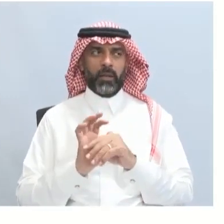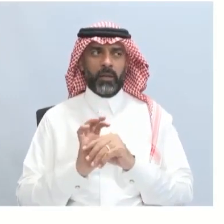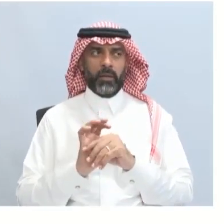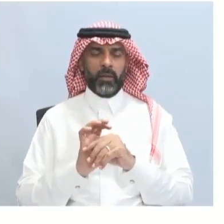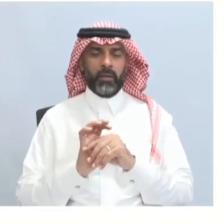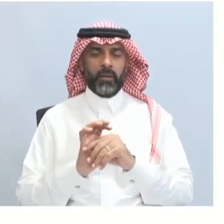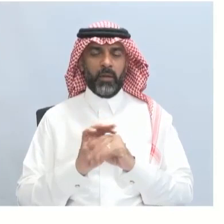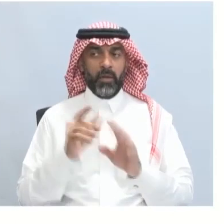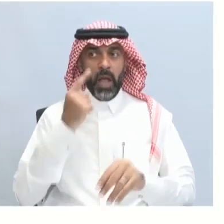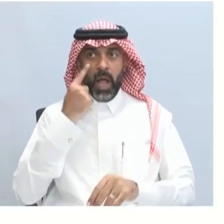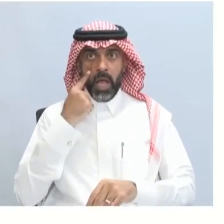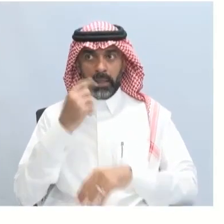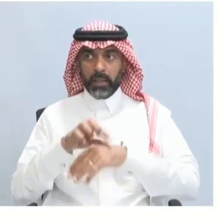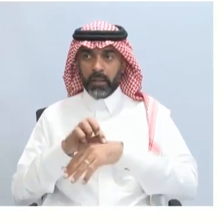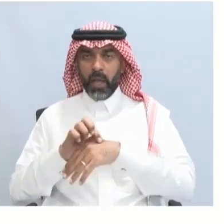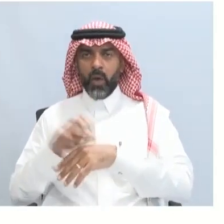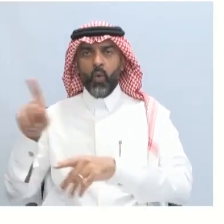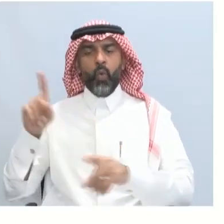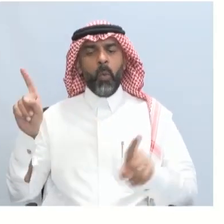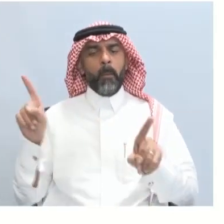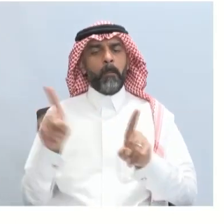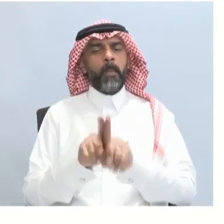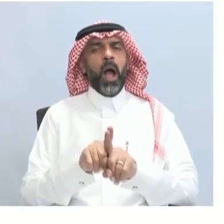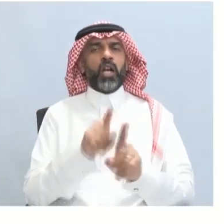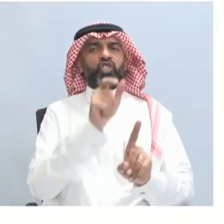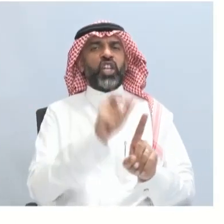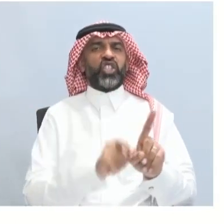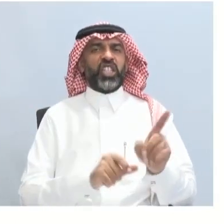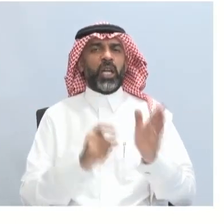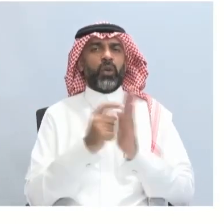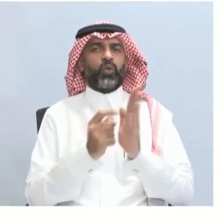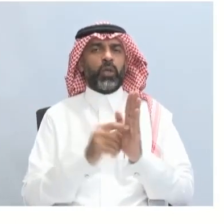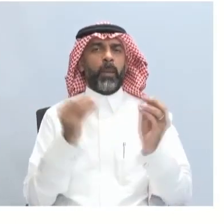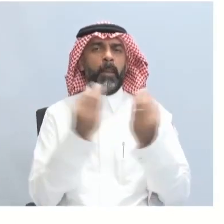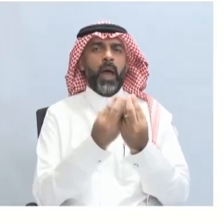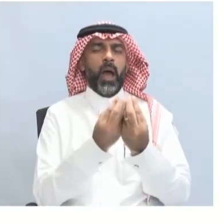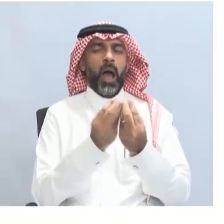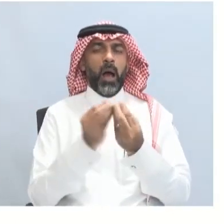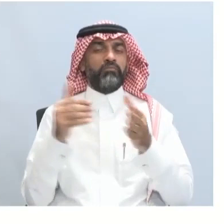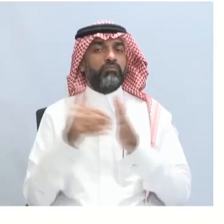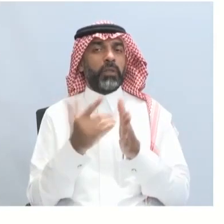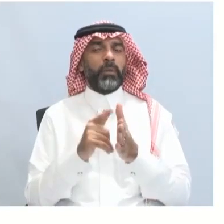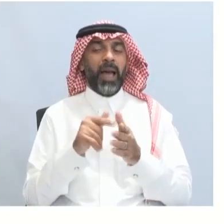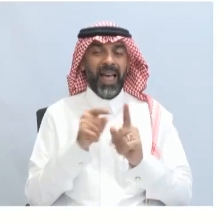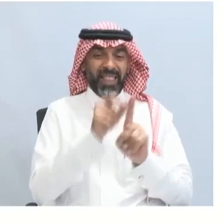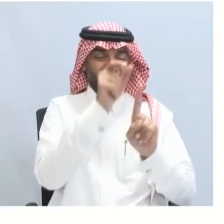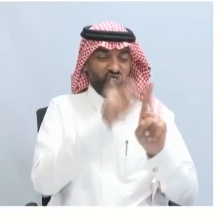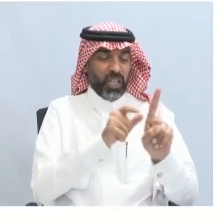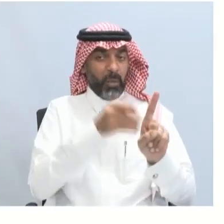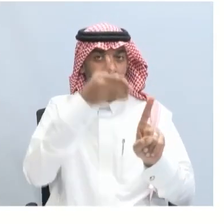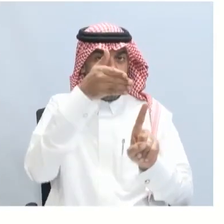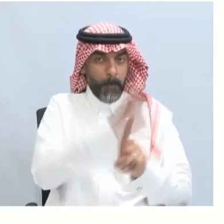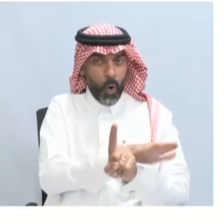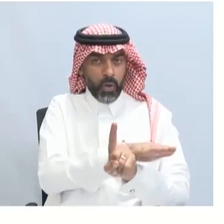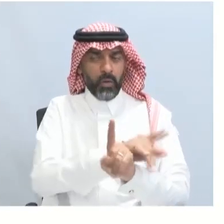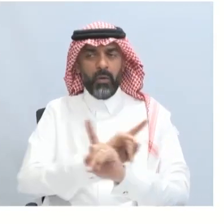تنتهي الشخصيه القانونيه الطبيعيه تنتهي بموته حيث تنص الفقره الاولى من الماده الثالثه من نظام المعاملات